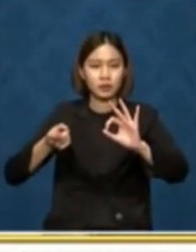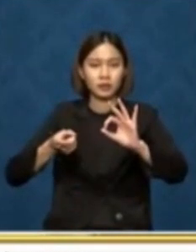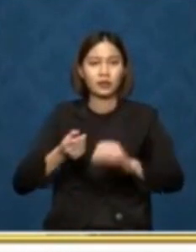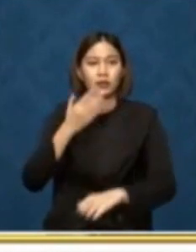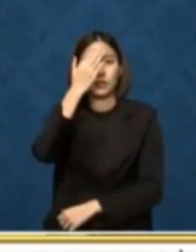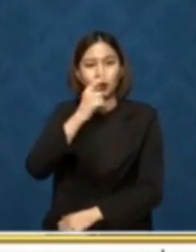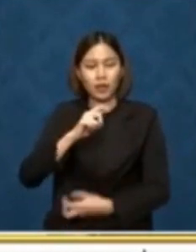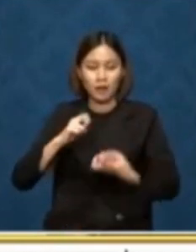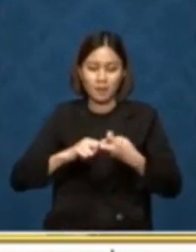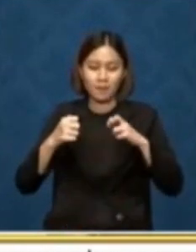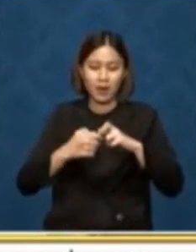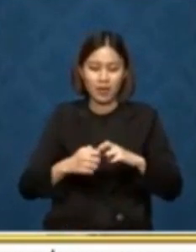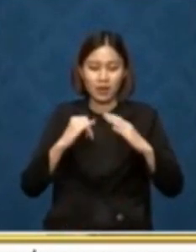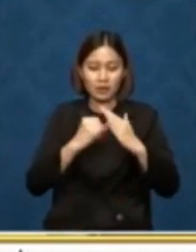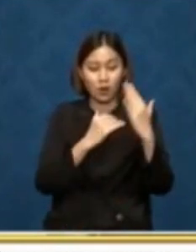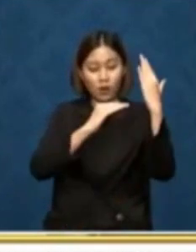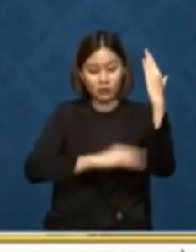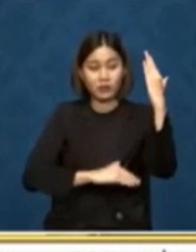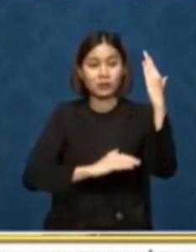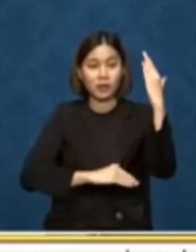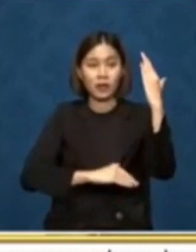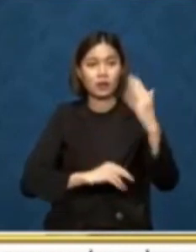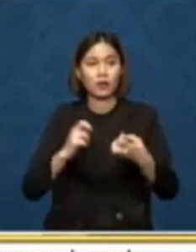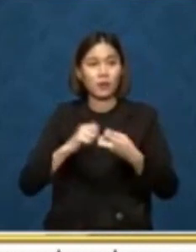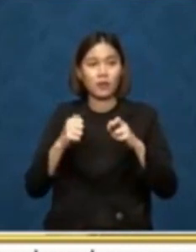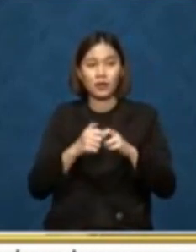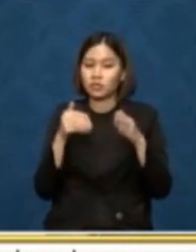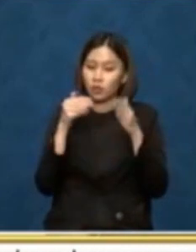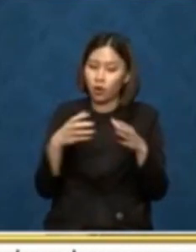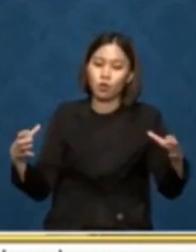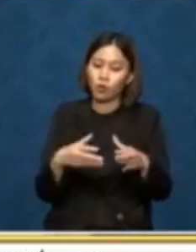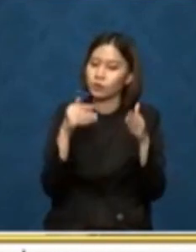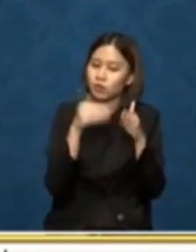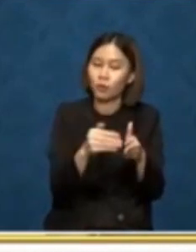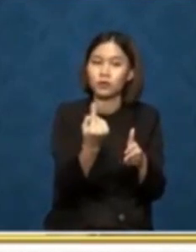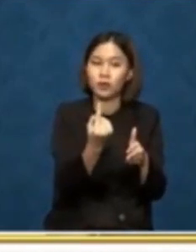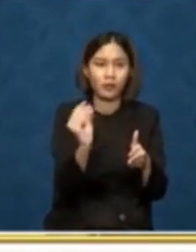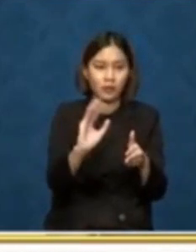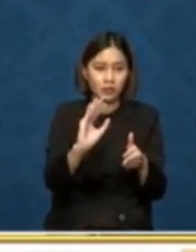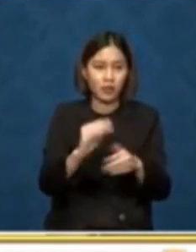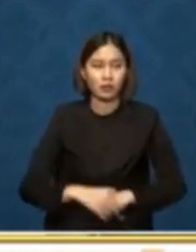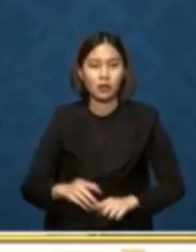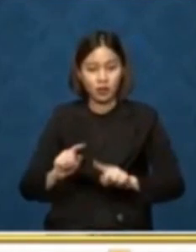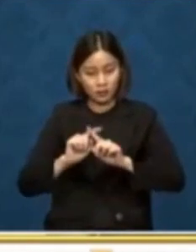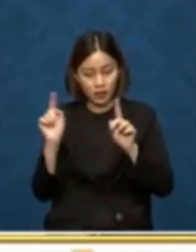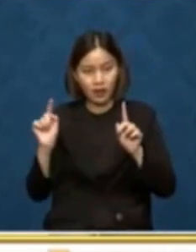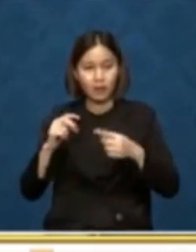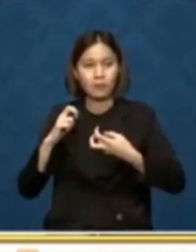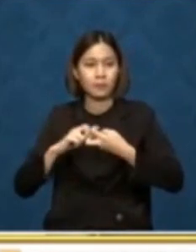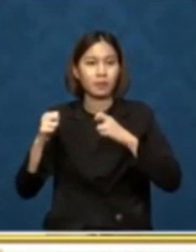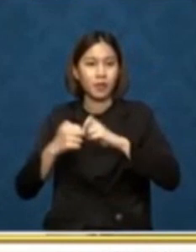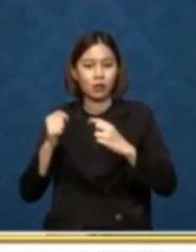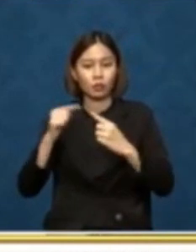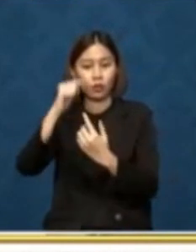ยิ่งเพราะปัญหาจังหวัดชายแดนภาคใต้ไม่ได้เป็นปัญหาเฉพาะของคนในจังหวัดชายแดนภาคใต้เท่านั้น